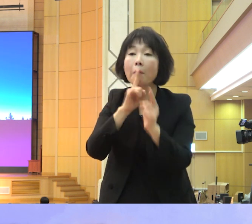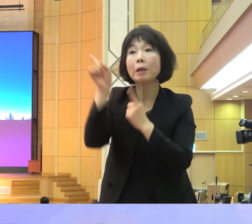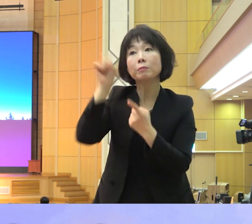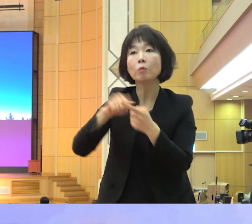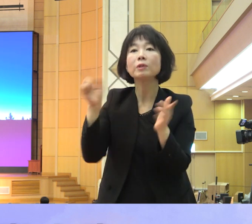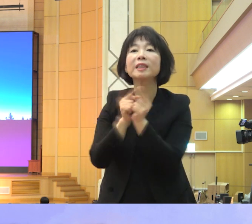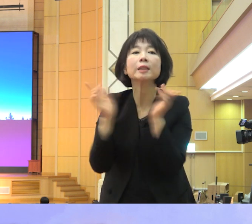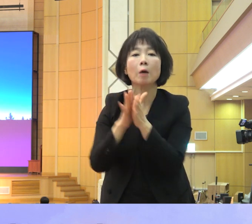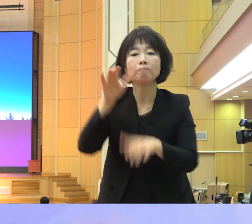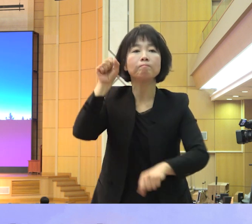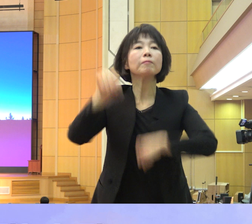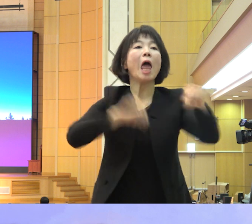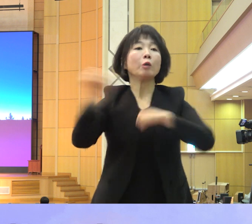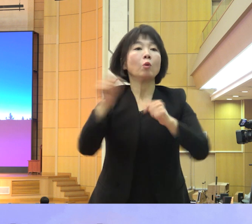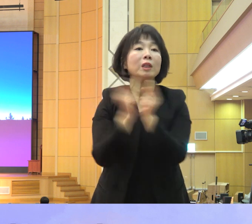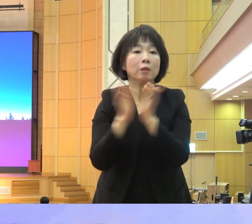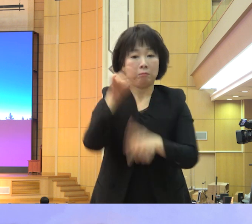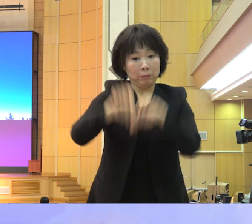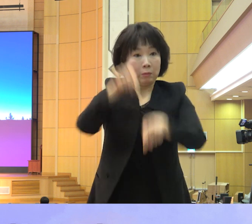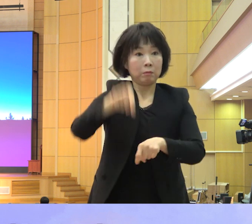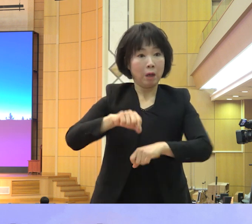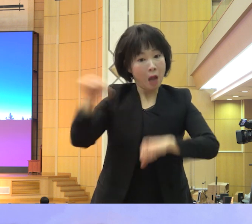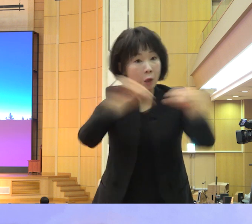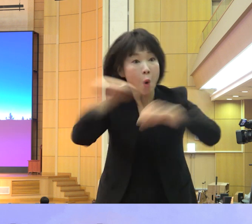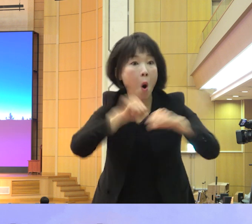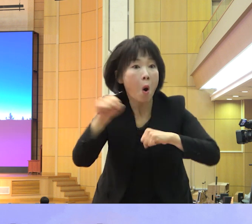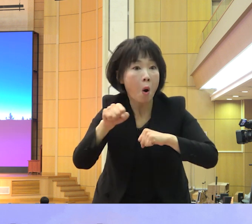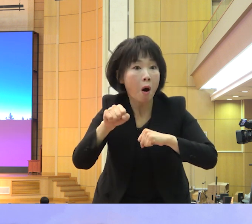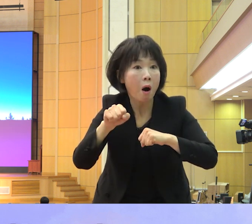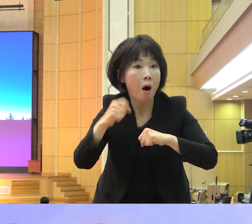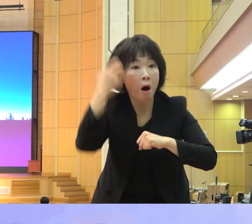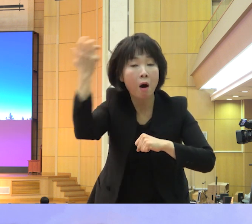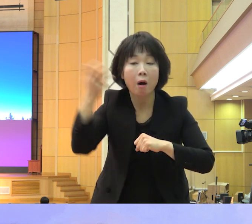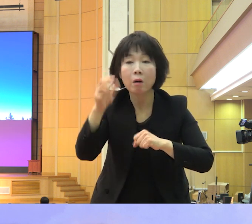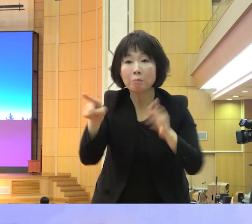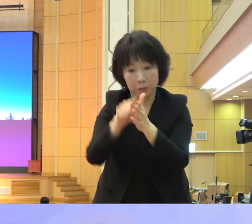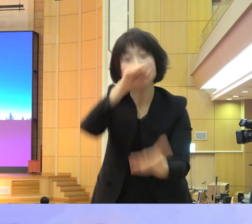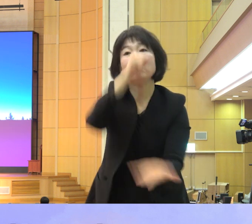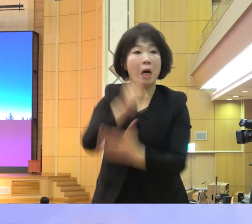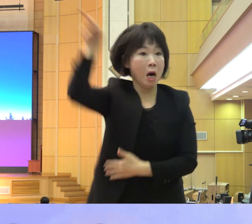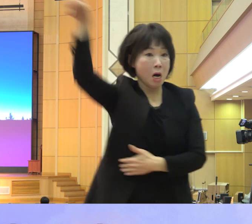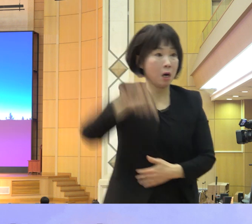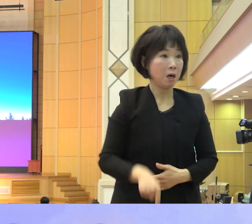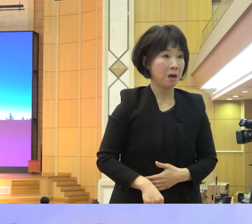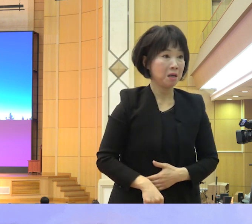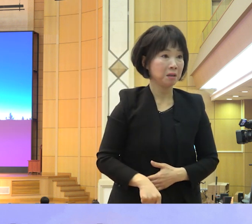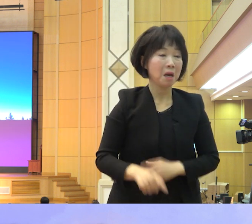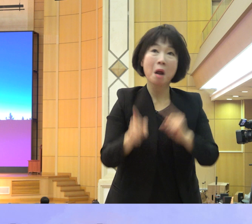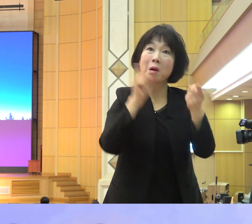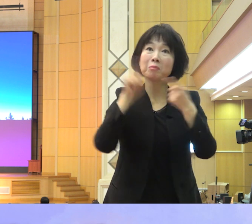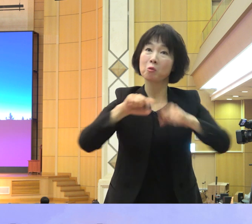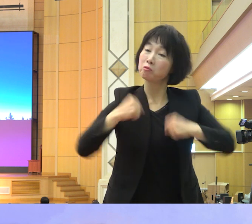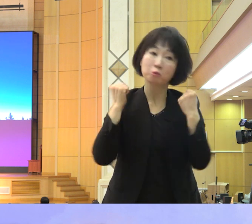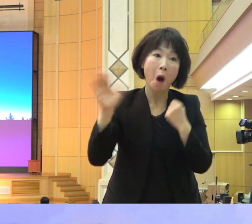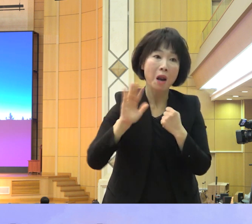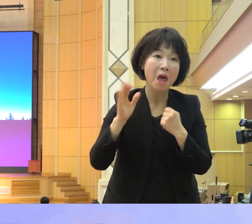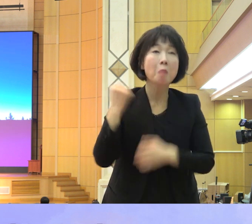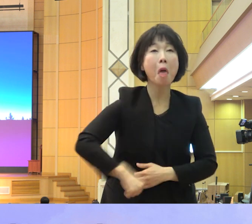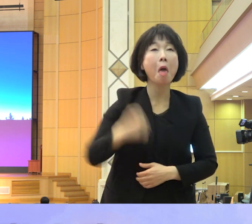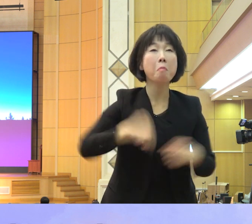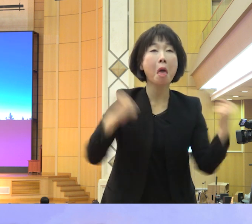그대로 믿음이라고 하는 건 행할 때 살아있는 믿음이 되는 것입니다. 야고보서 2장 17절과 26절에 보니까 영혼이